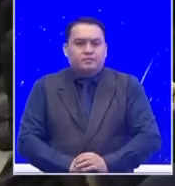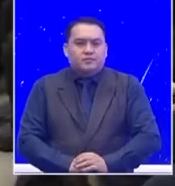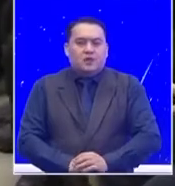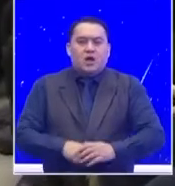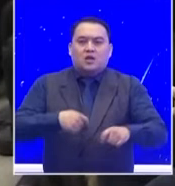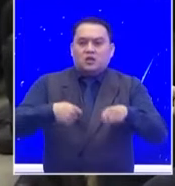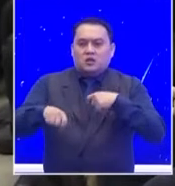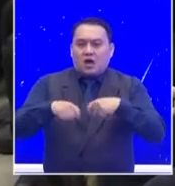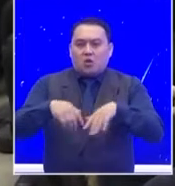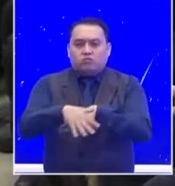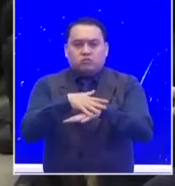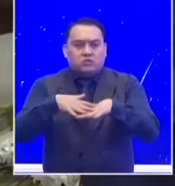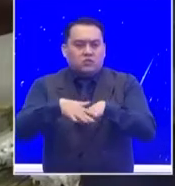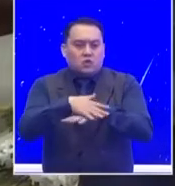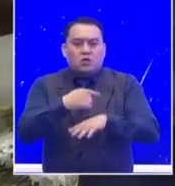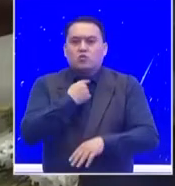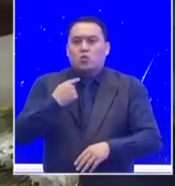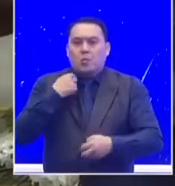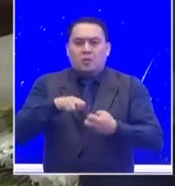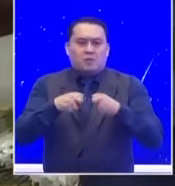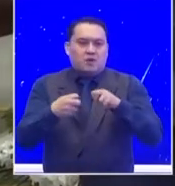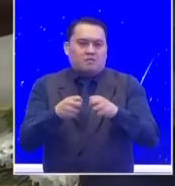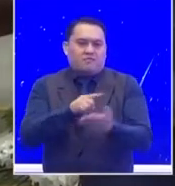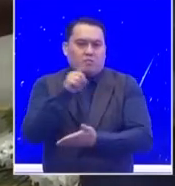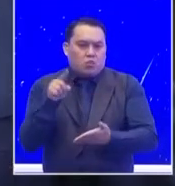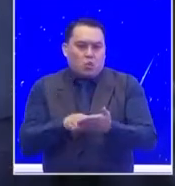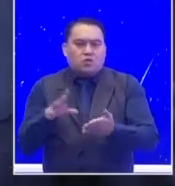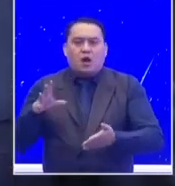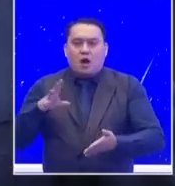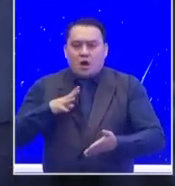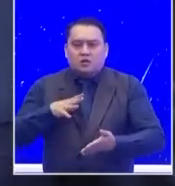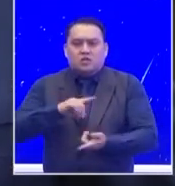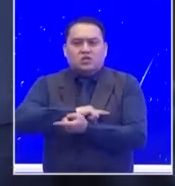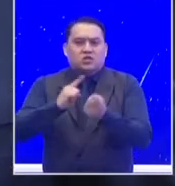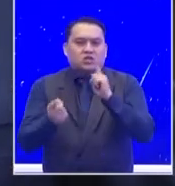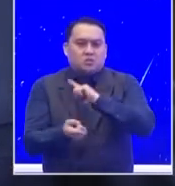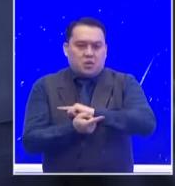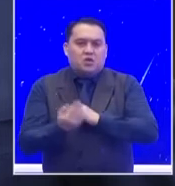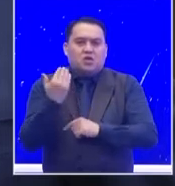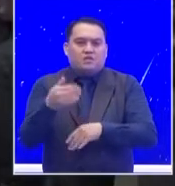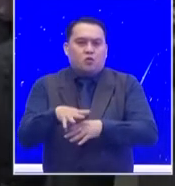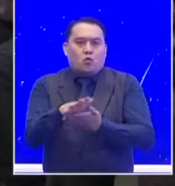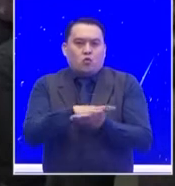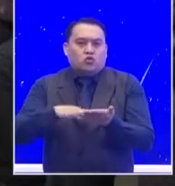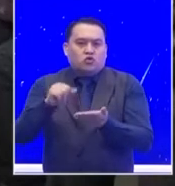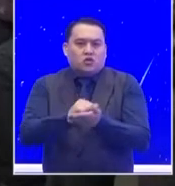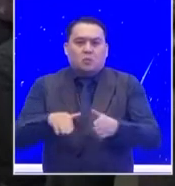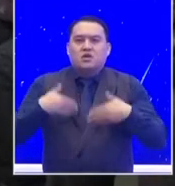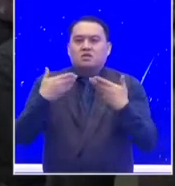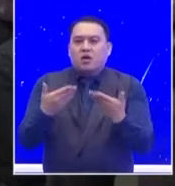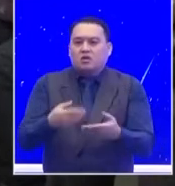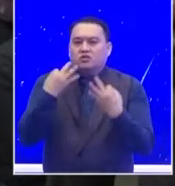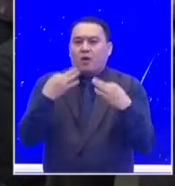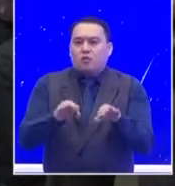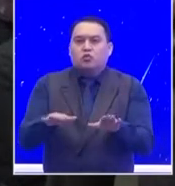Стихийная торговля – наболевший вопрос областного центра. Последние полгода власти города кардинально взялись за ее ликвидацию, предлагая торгующим